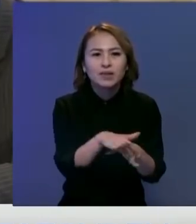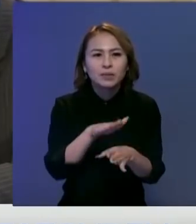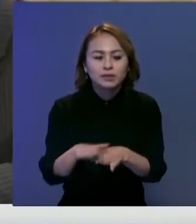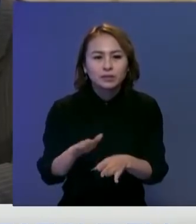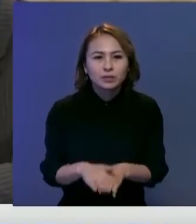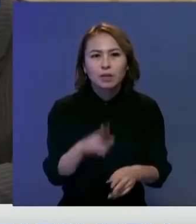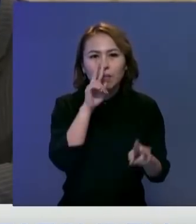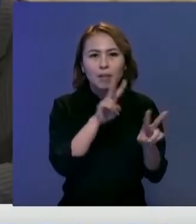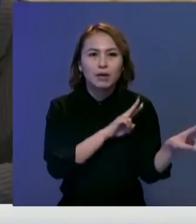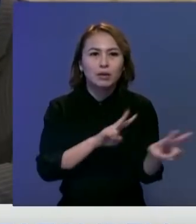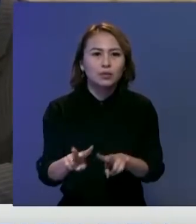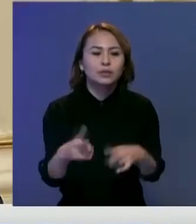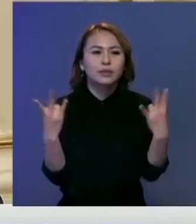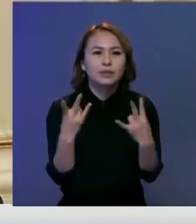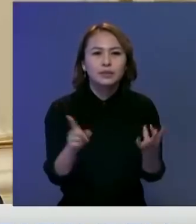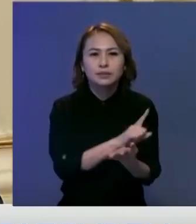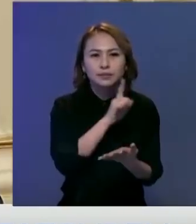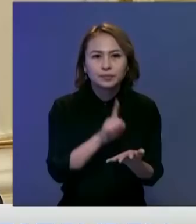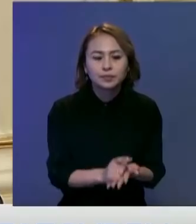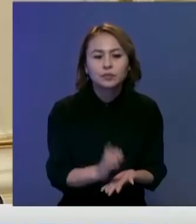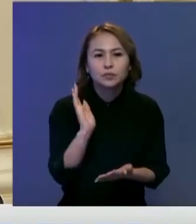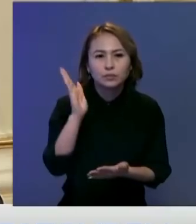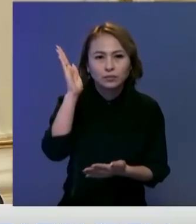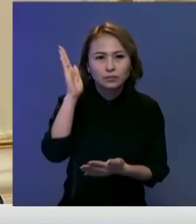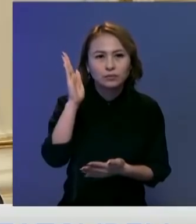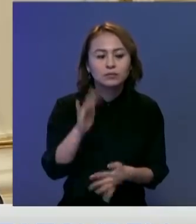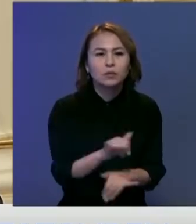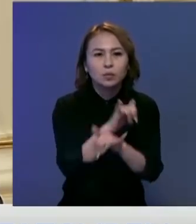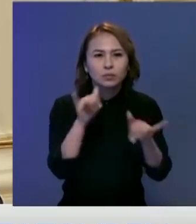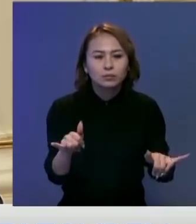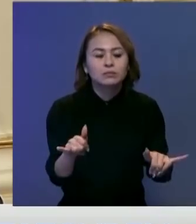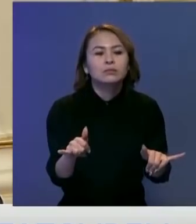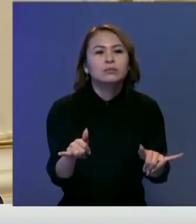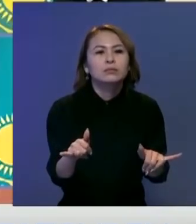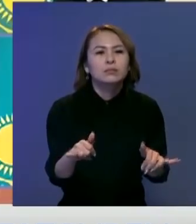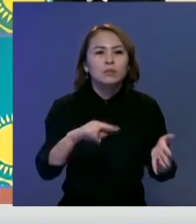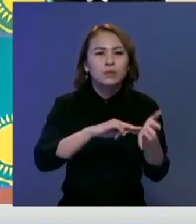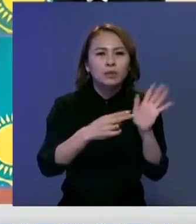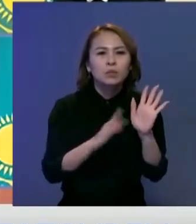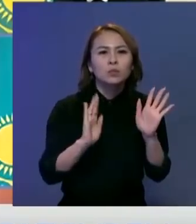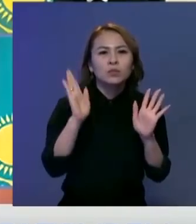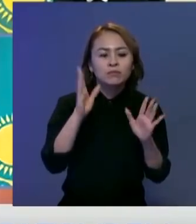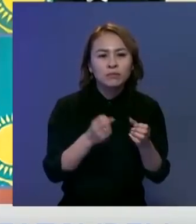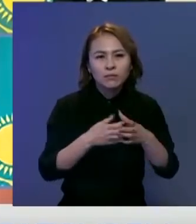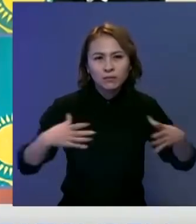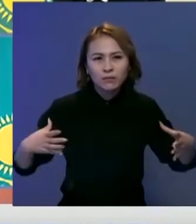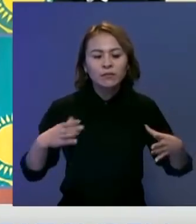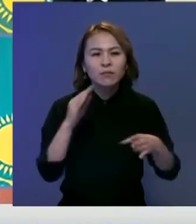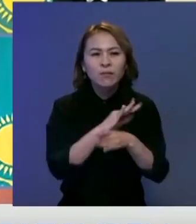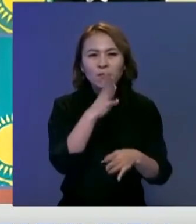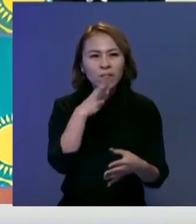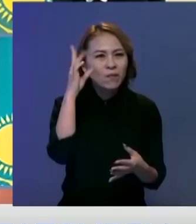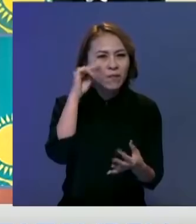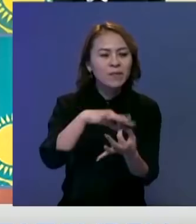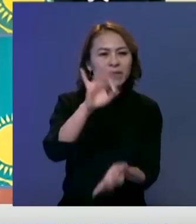бақлауға алуға тиіс. Болышақта кейі өз жобасын проект бұдышы барышырене уақытылы